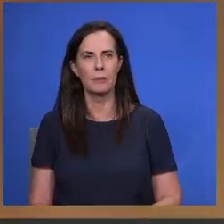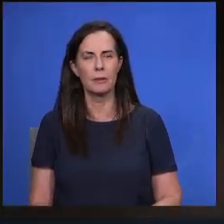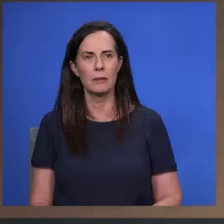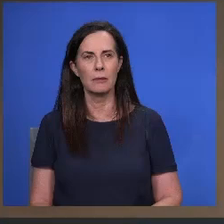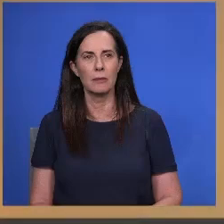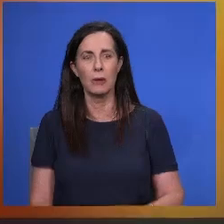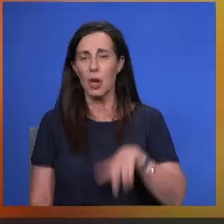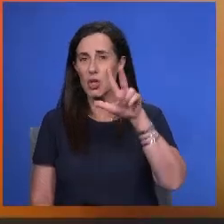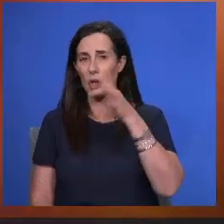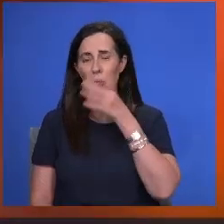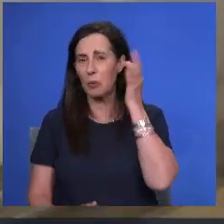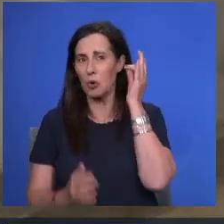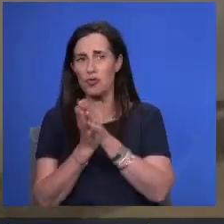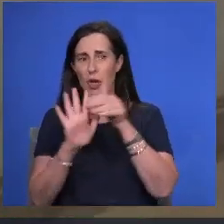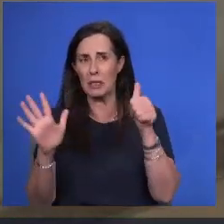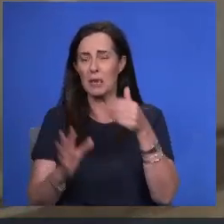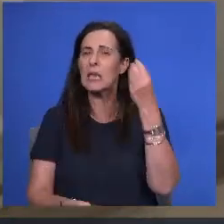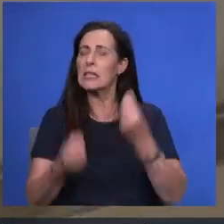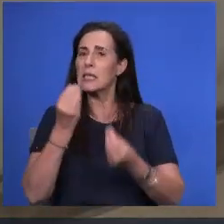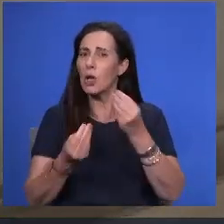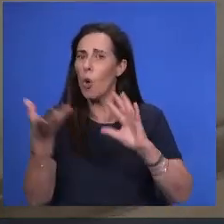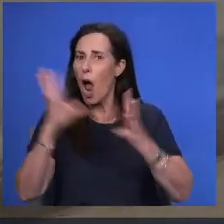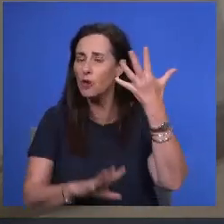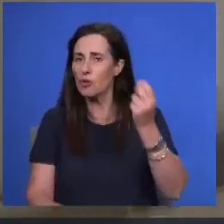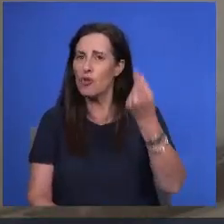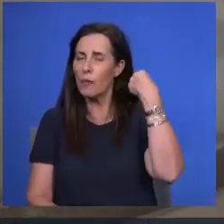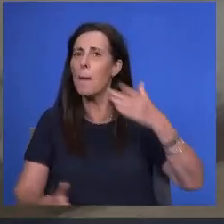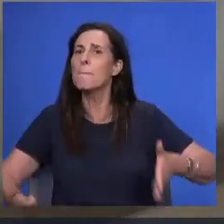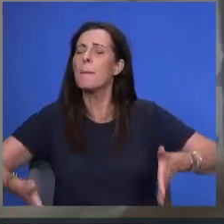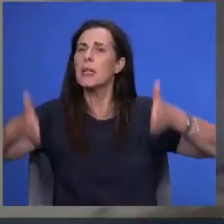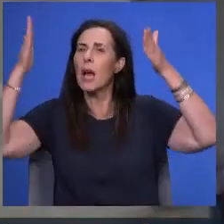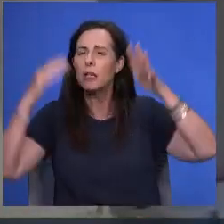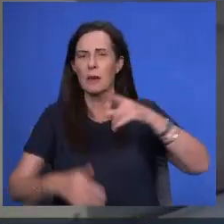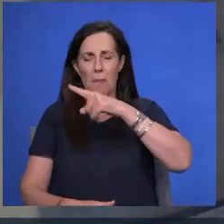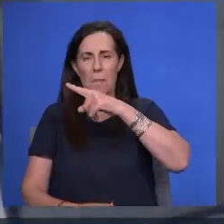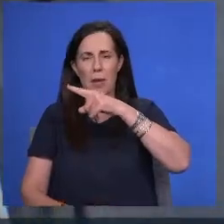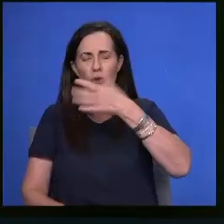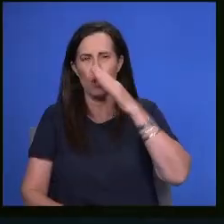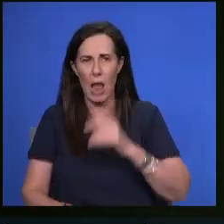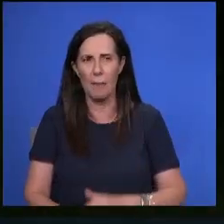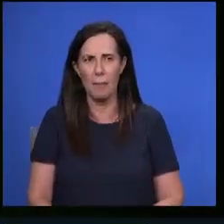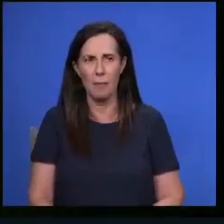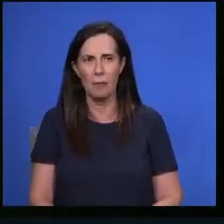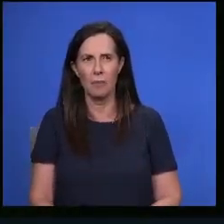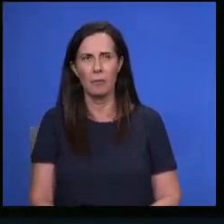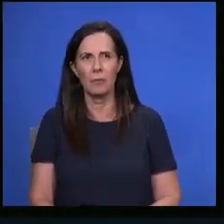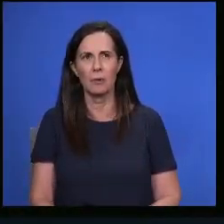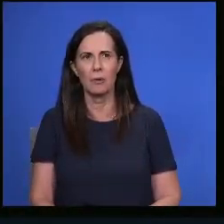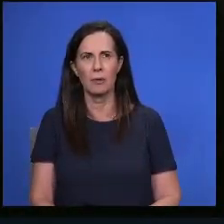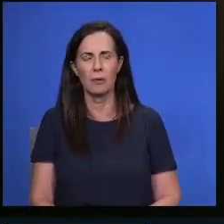שלוש נערות בנות 16 שיחקו באש לפני שבוע בבניין מגוריהם בשכונת קריית מנחם בירושלים.